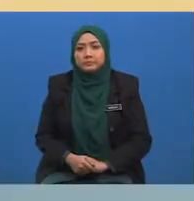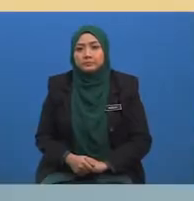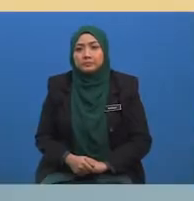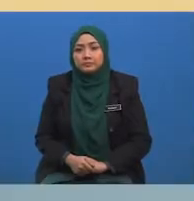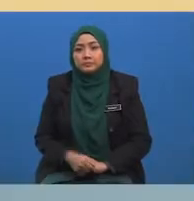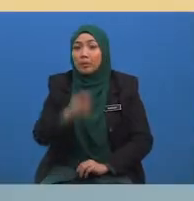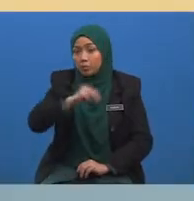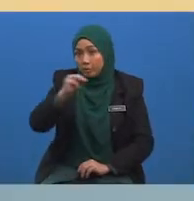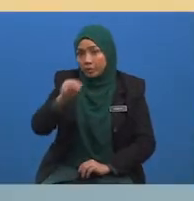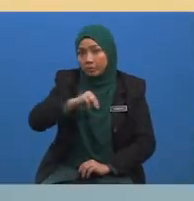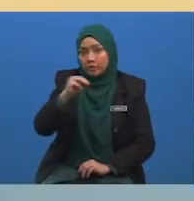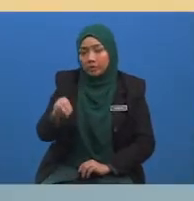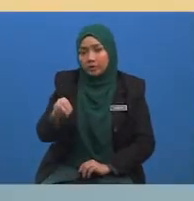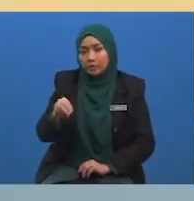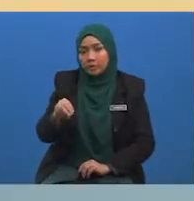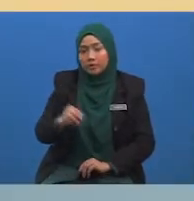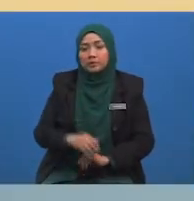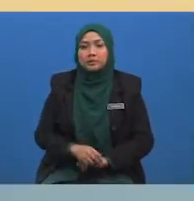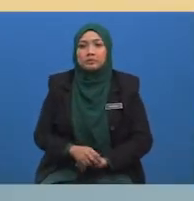Baiklah, murid-murid.